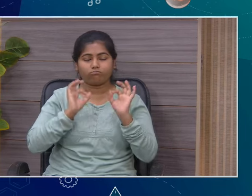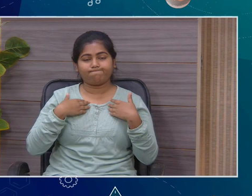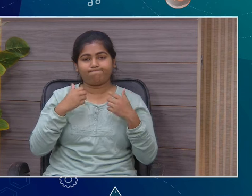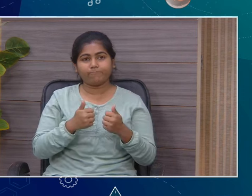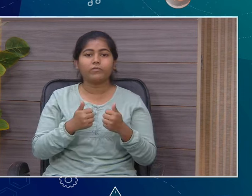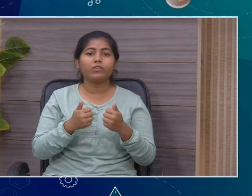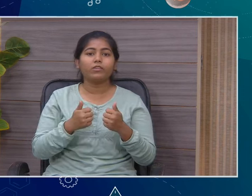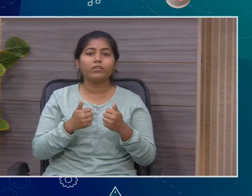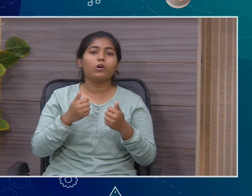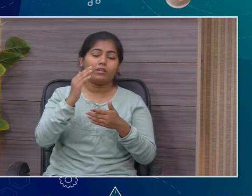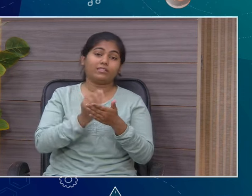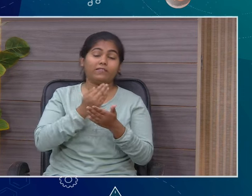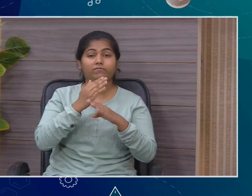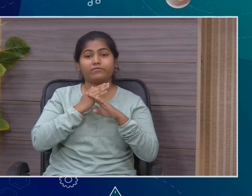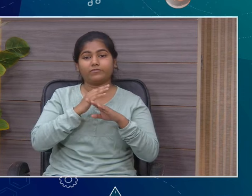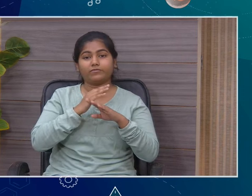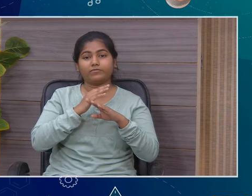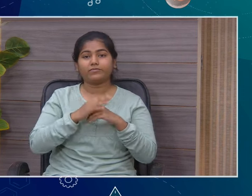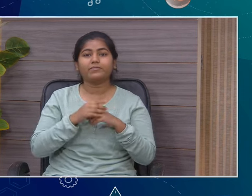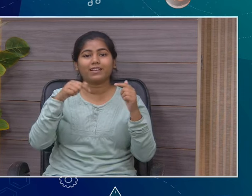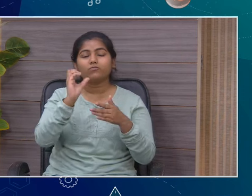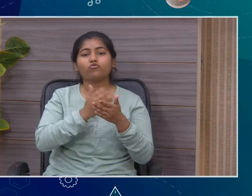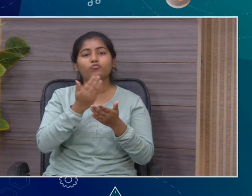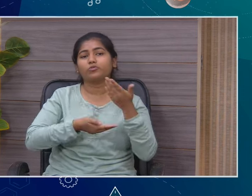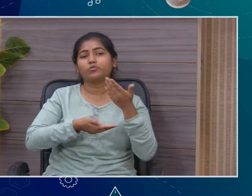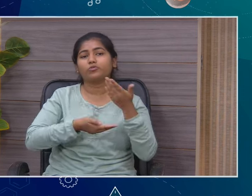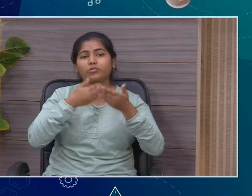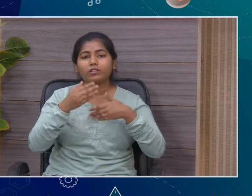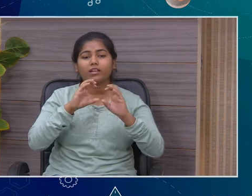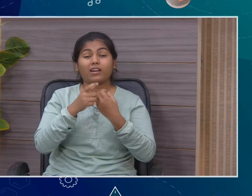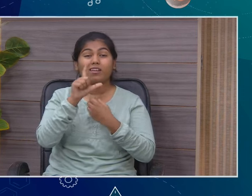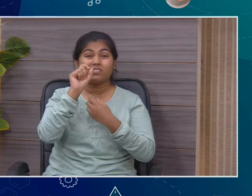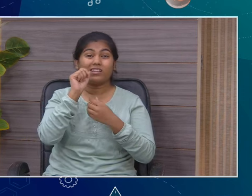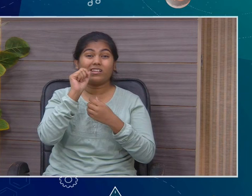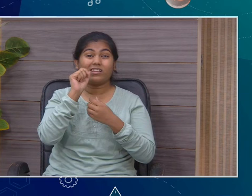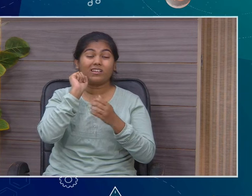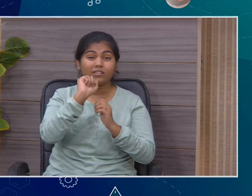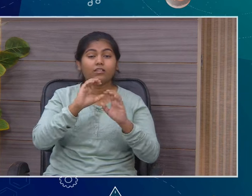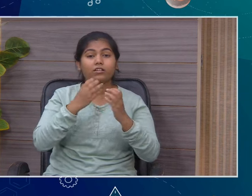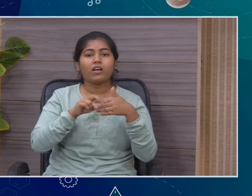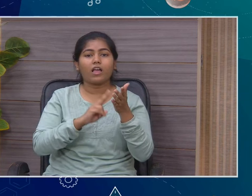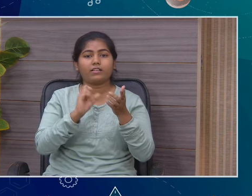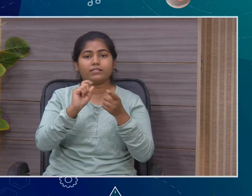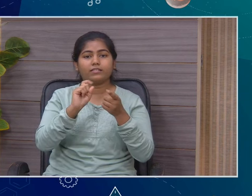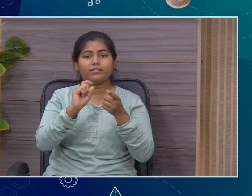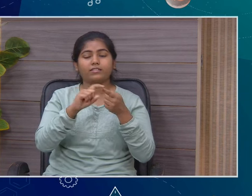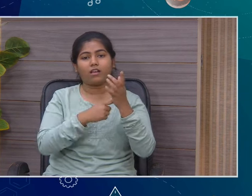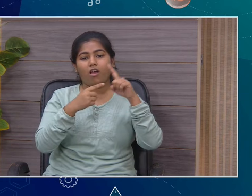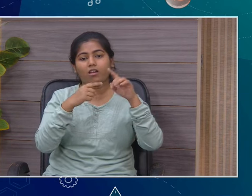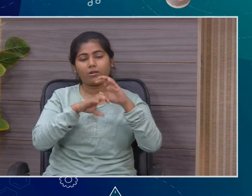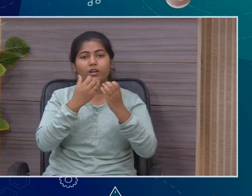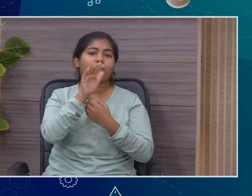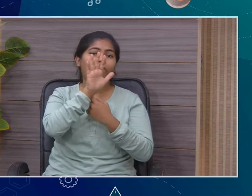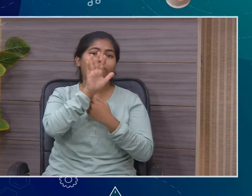गुड एंड कीपिंग सेफ। तो आज हम जो चैप्टर पढ़ने वाले हैं वो क्लास टेंथ का एक बहुत इंपॉर्टेंट चैप्टर है, एनसीईआरटी चैप्टर